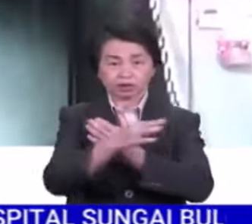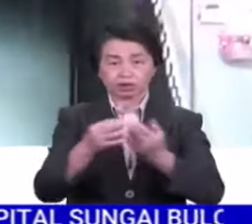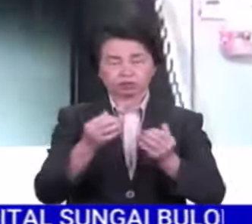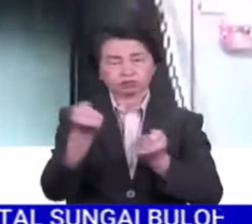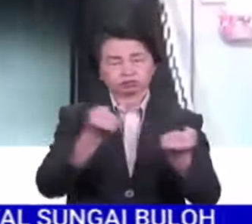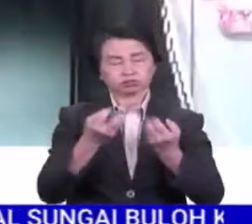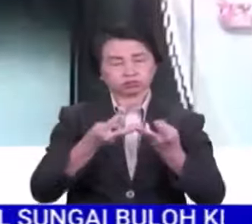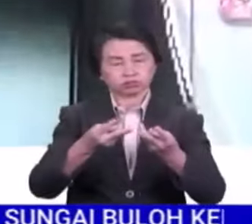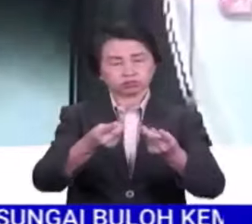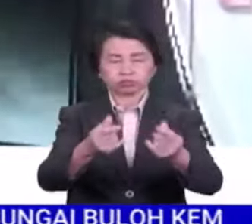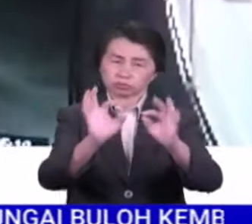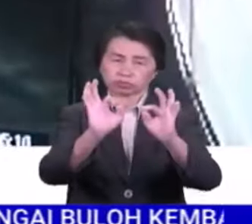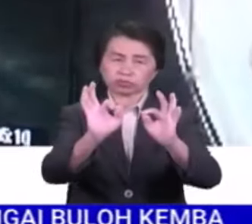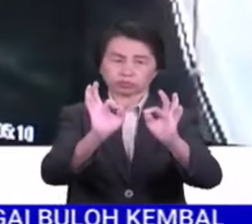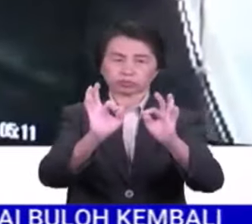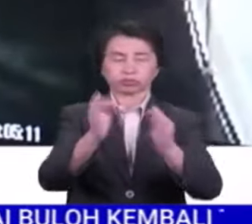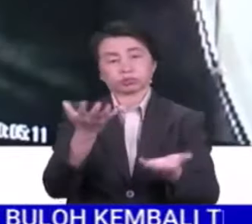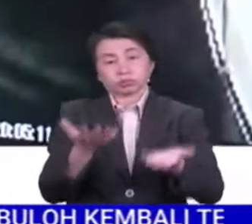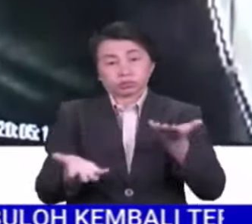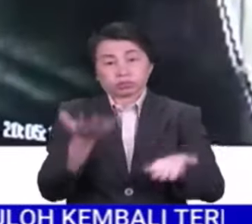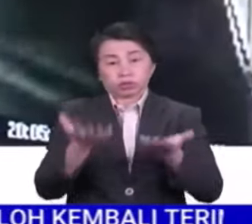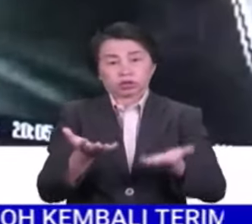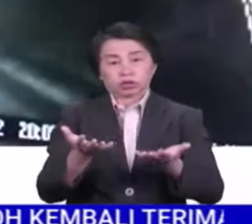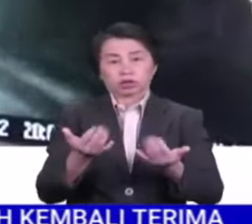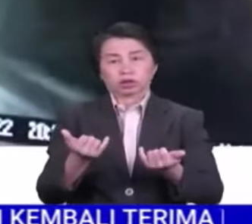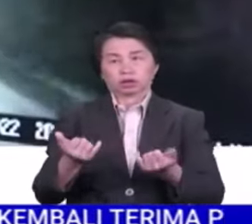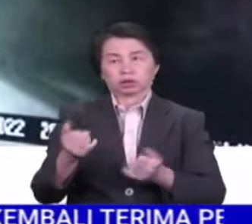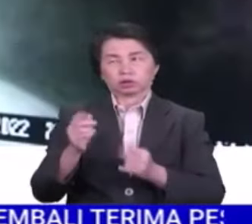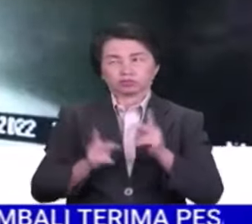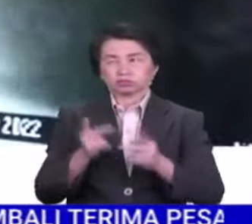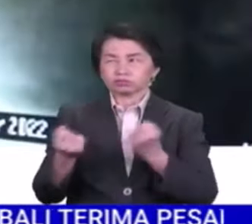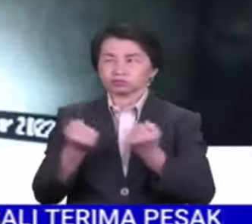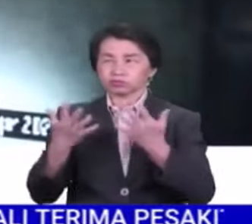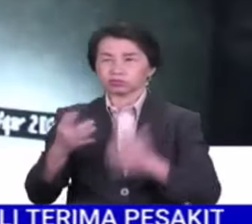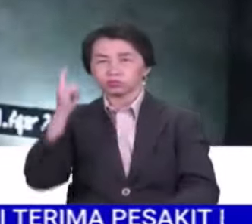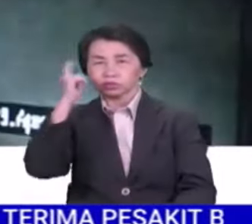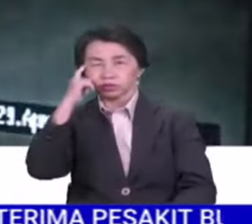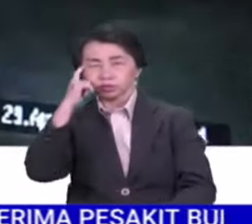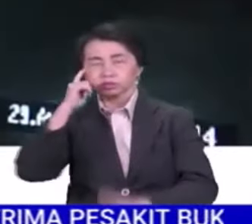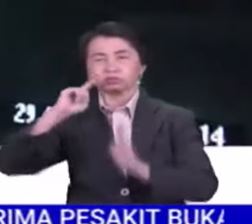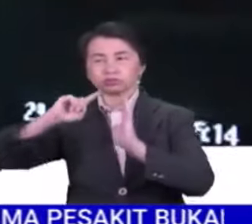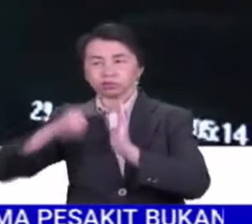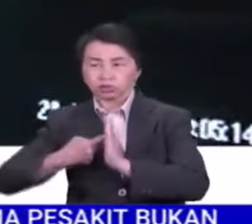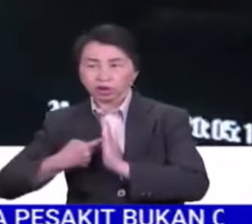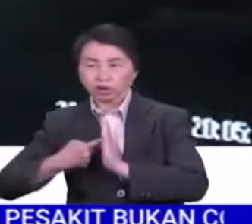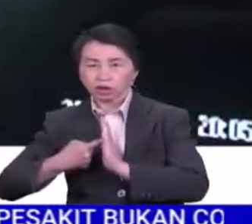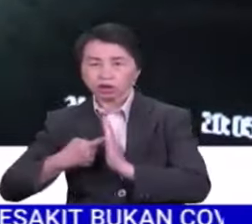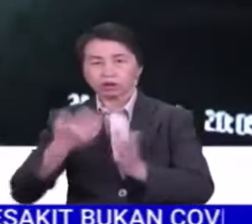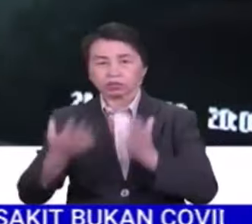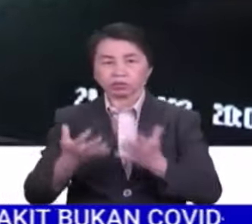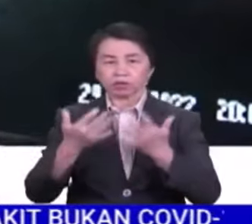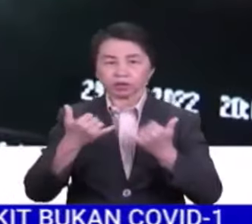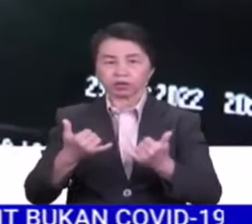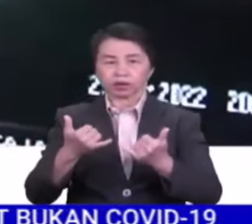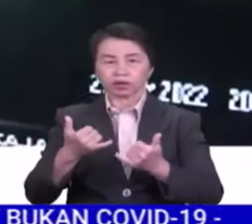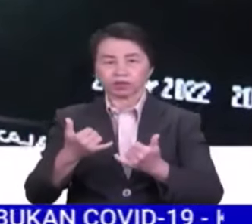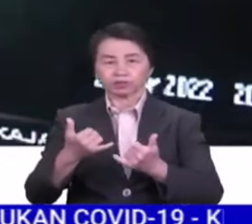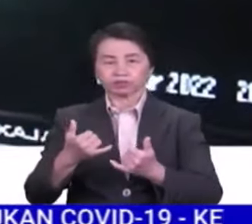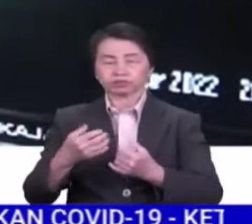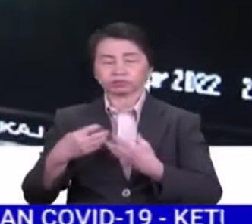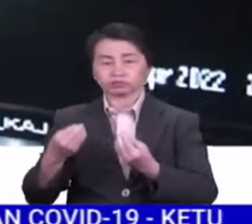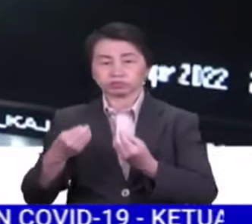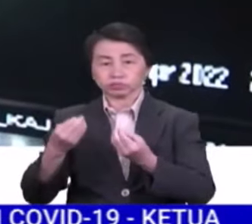lancar. Kemungkinan para penggunanya masih berkira-kira untuk memulakan perjalanan, mungkin ingin menikmati